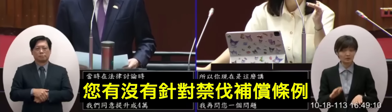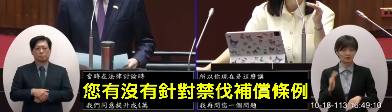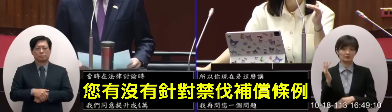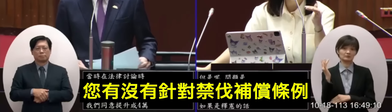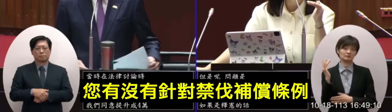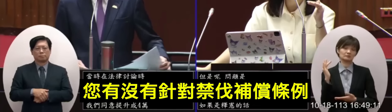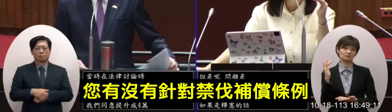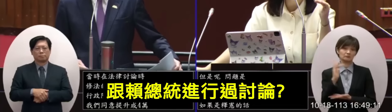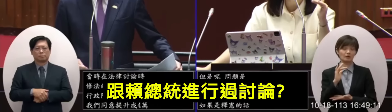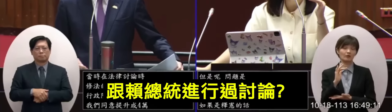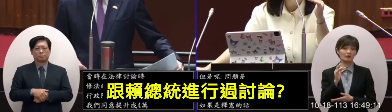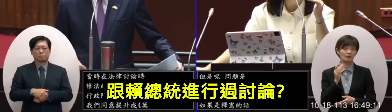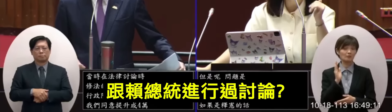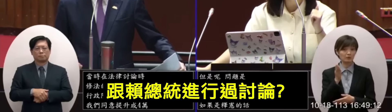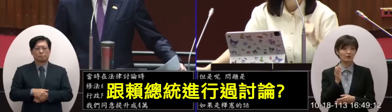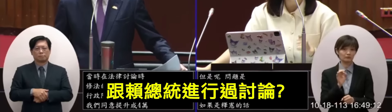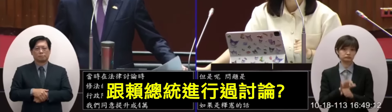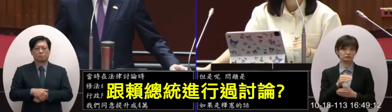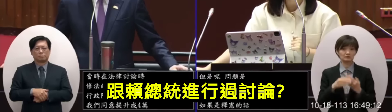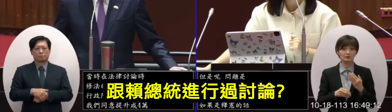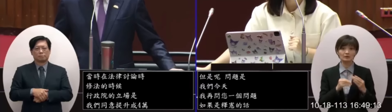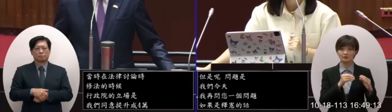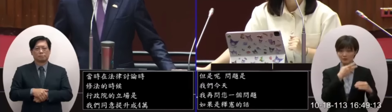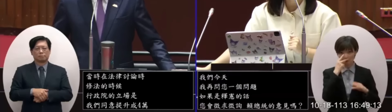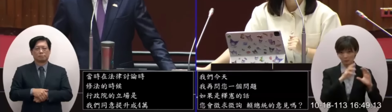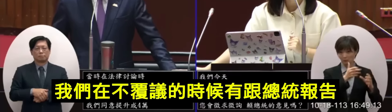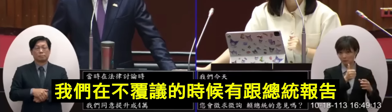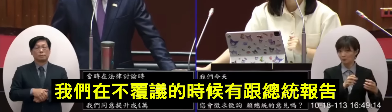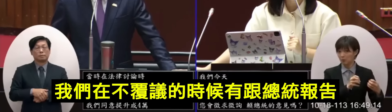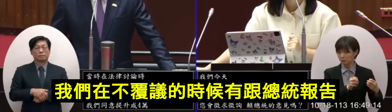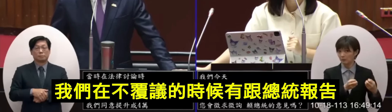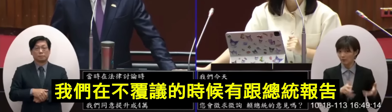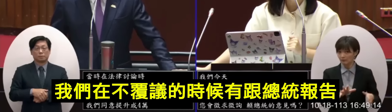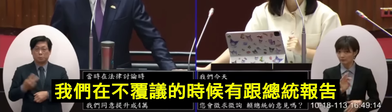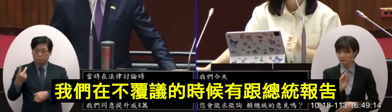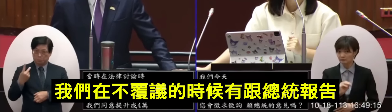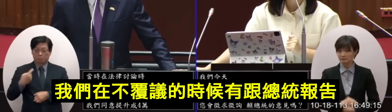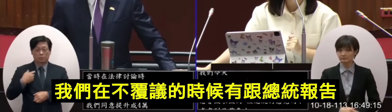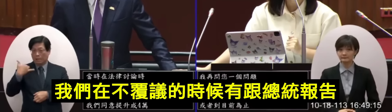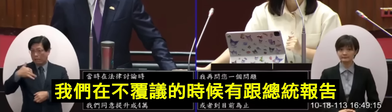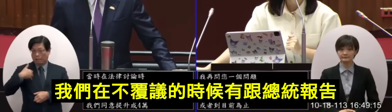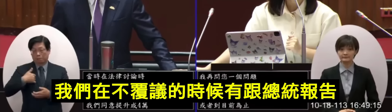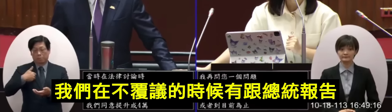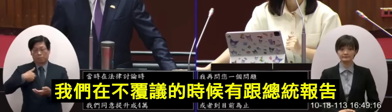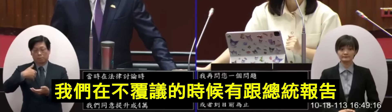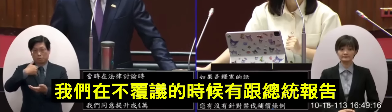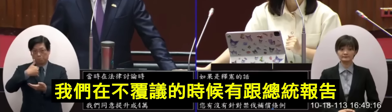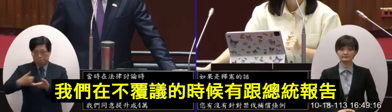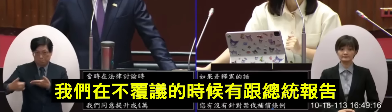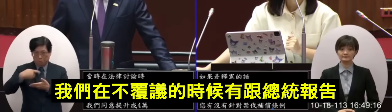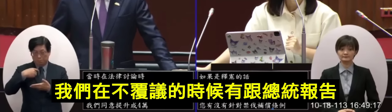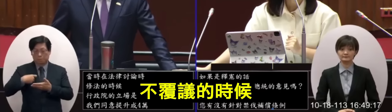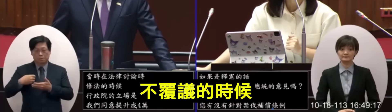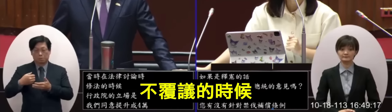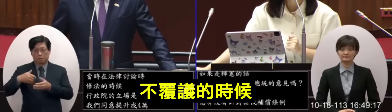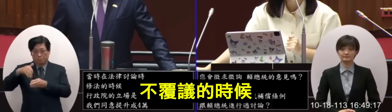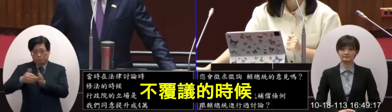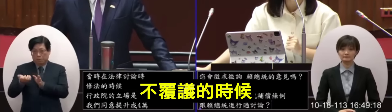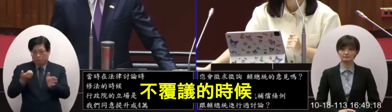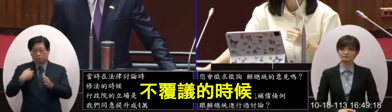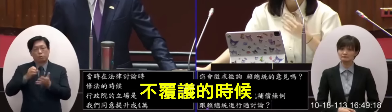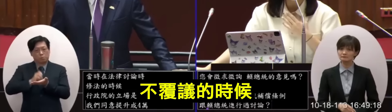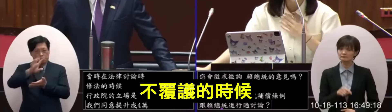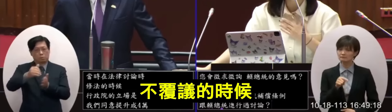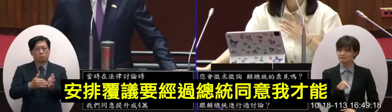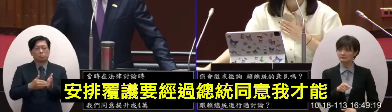禁法补偿条例跟赖总统进行过讨论？ 我们在不复议的时候有跟总统报告，因为 不复